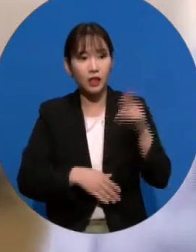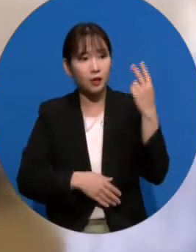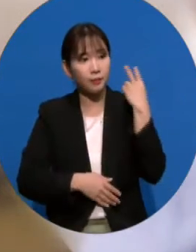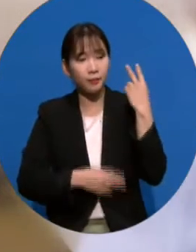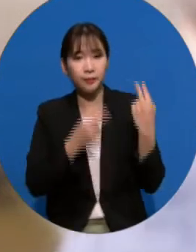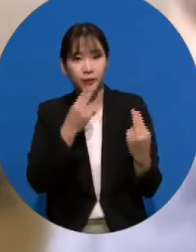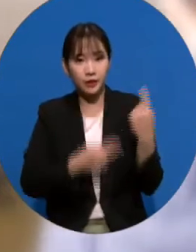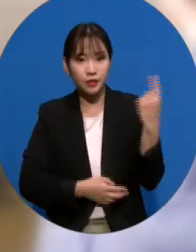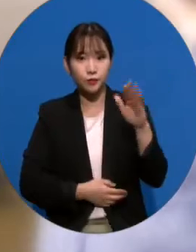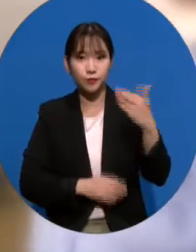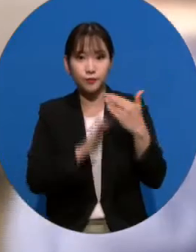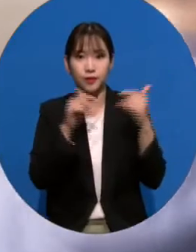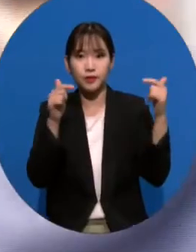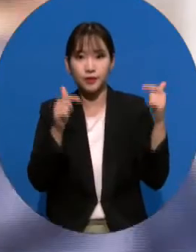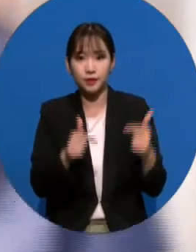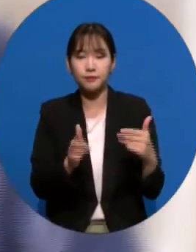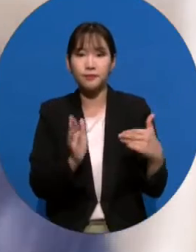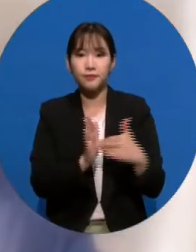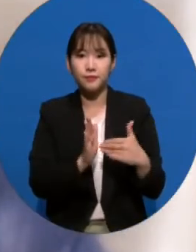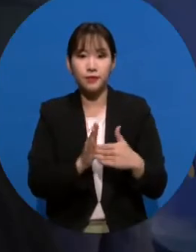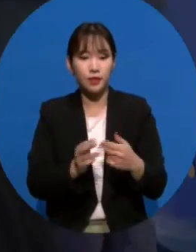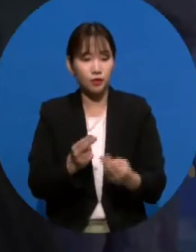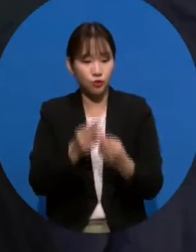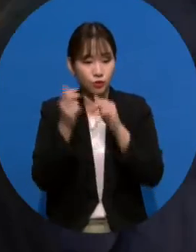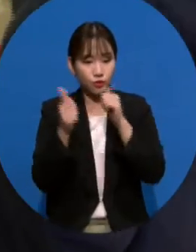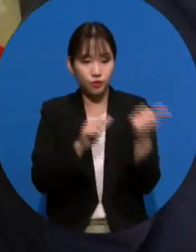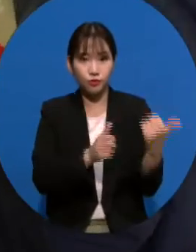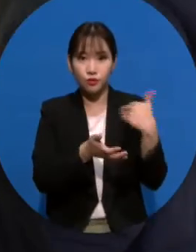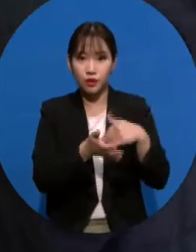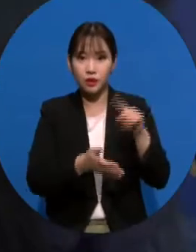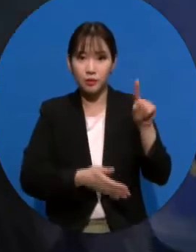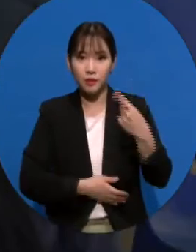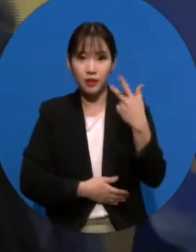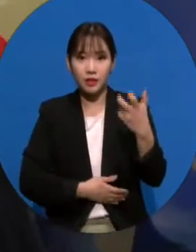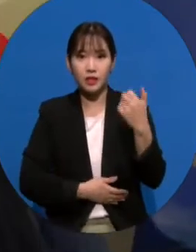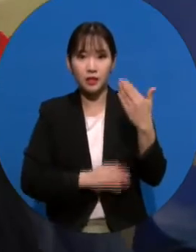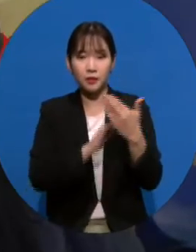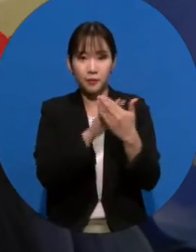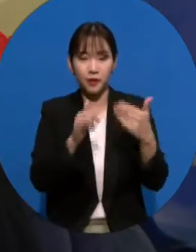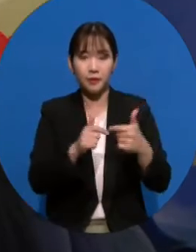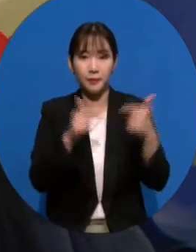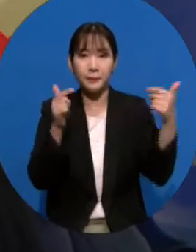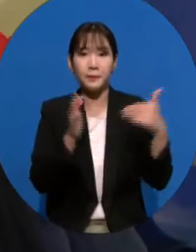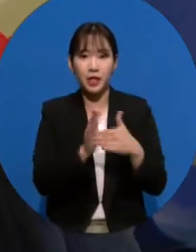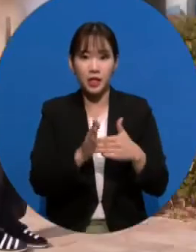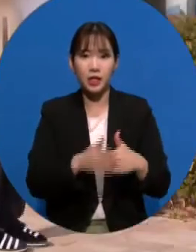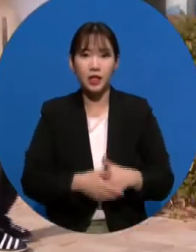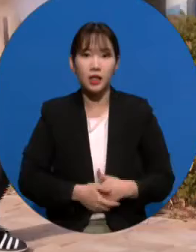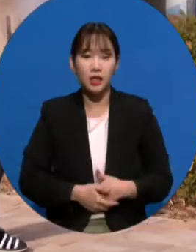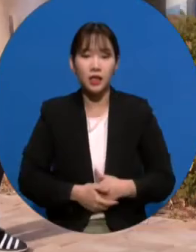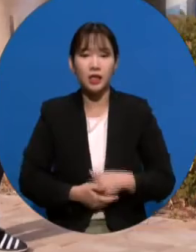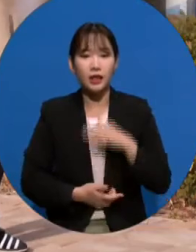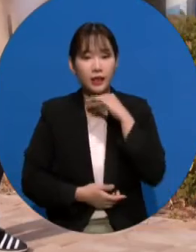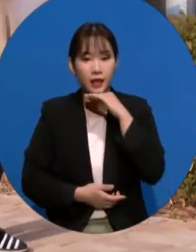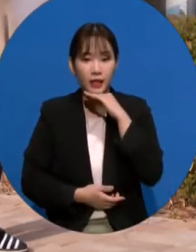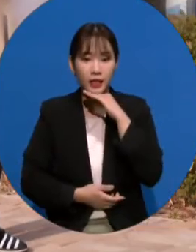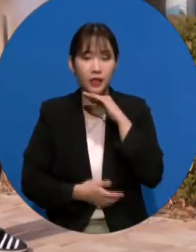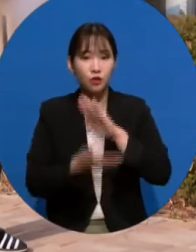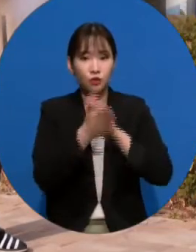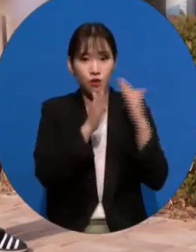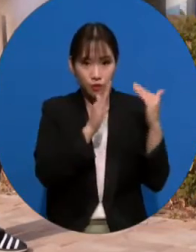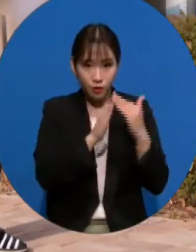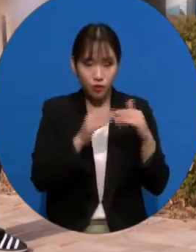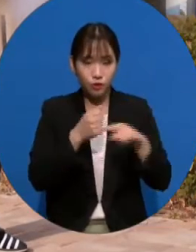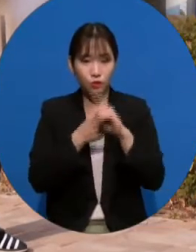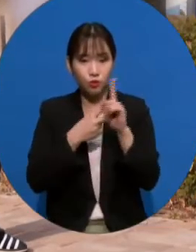전보다 1900여 명 줄었으며 누적 사망자는 100일은 9명으로 늘었습니다 연령별로는 유치원과